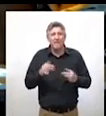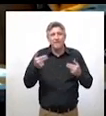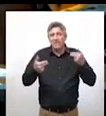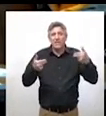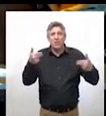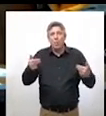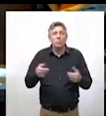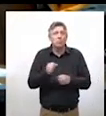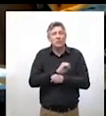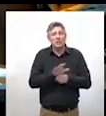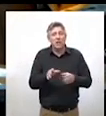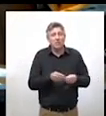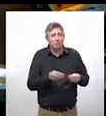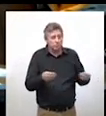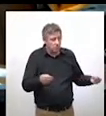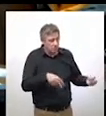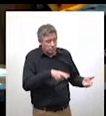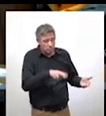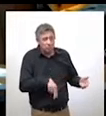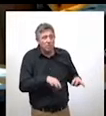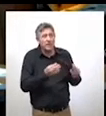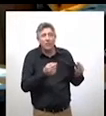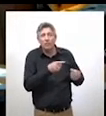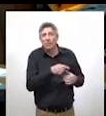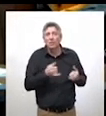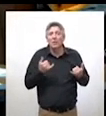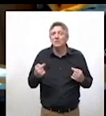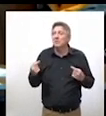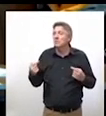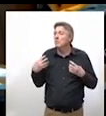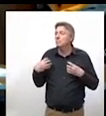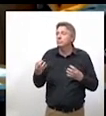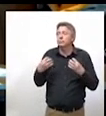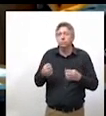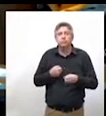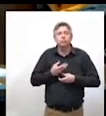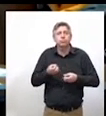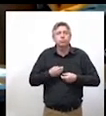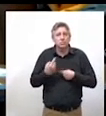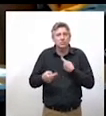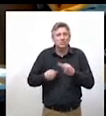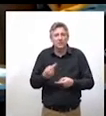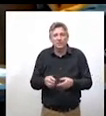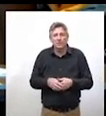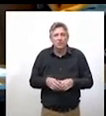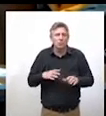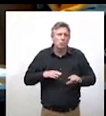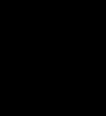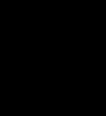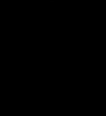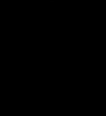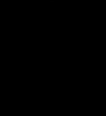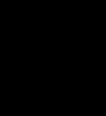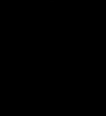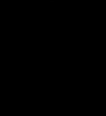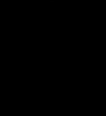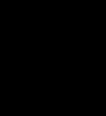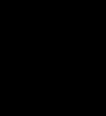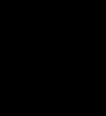la presse, alors que nous l'avons évoqué de nombreuses fois dans cette enceinte, nous sommes là encore pragmatiques et responsables.